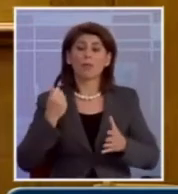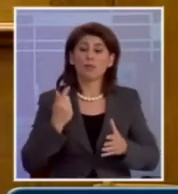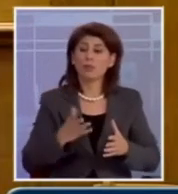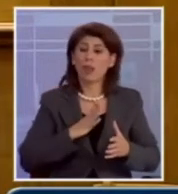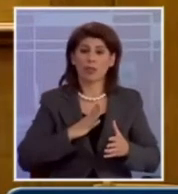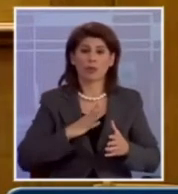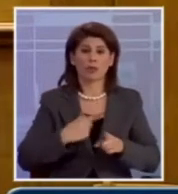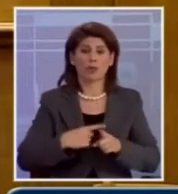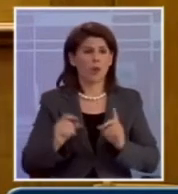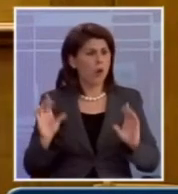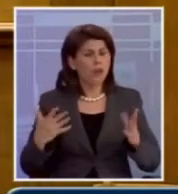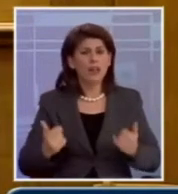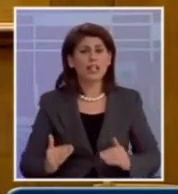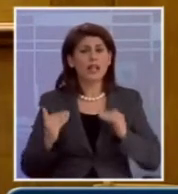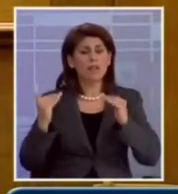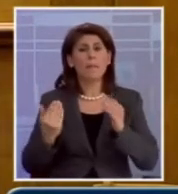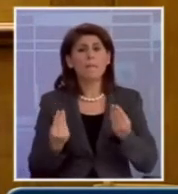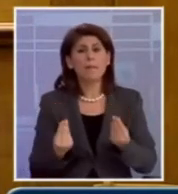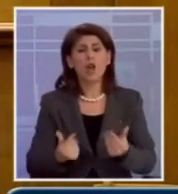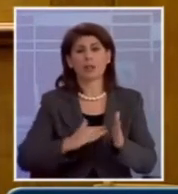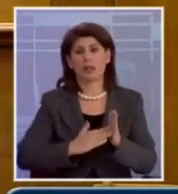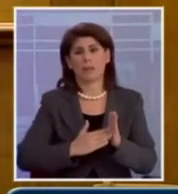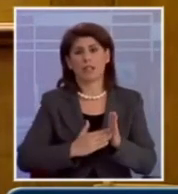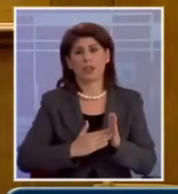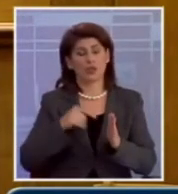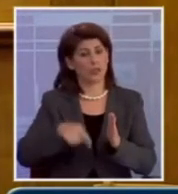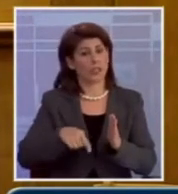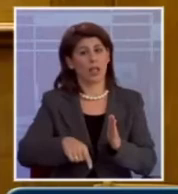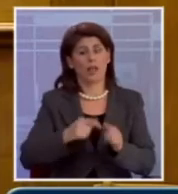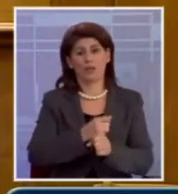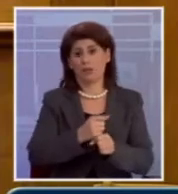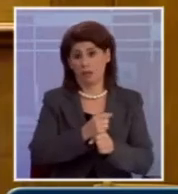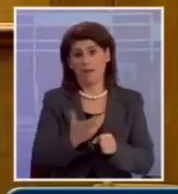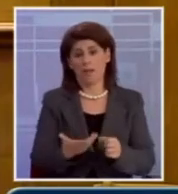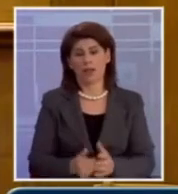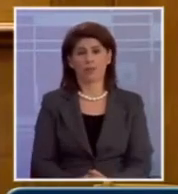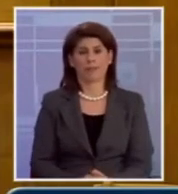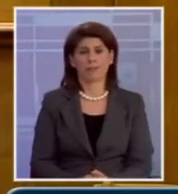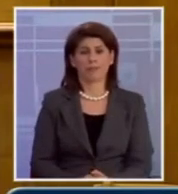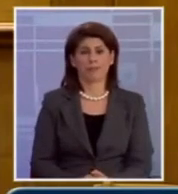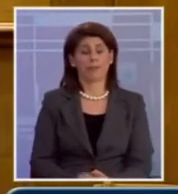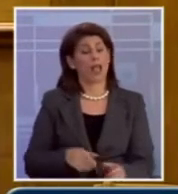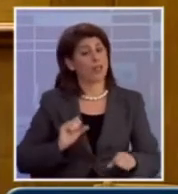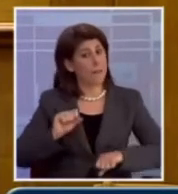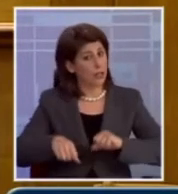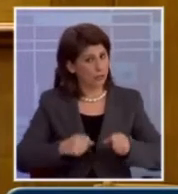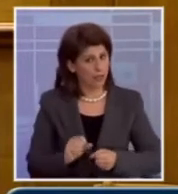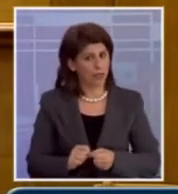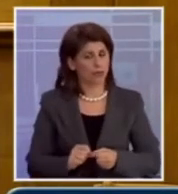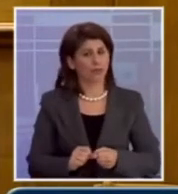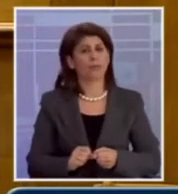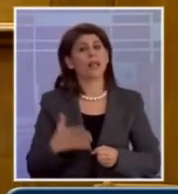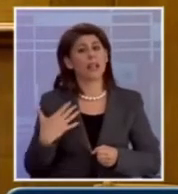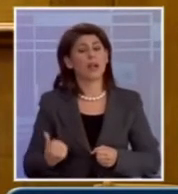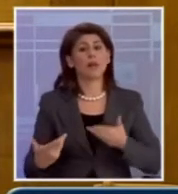να έχει αναβαθμισμένη ποιότητα υπηρεσιών σε αυτό το συγκεκριμένο χώρο. Θα επιχειρήσουμε να καθιερώσουμε